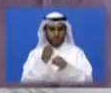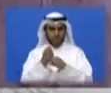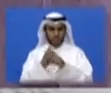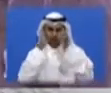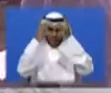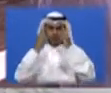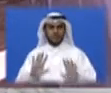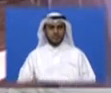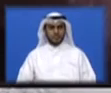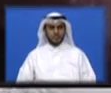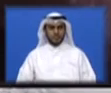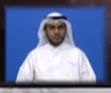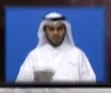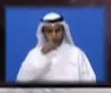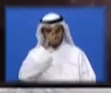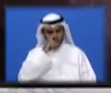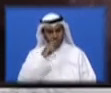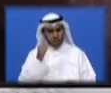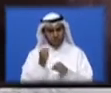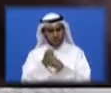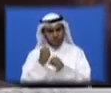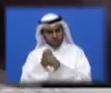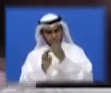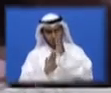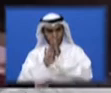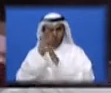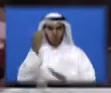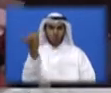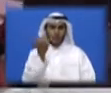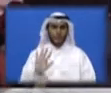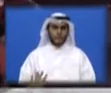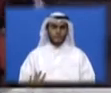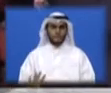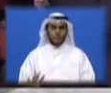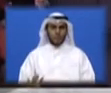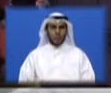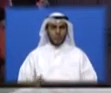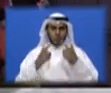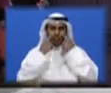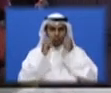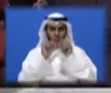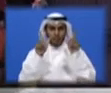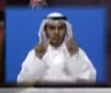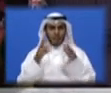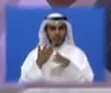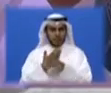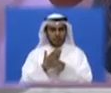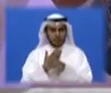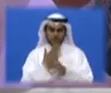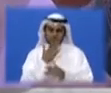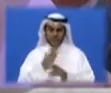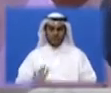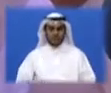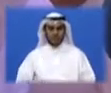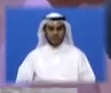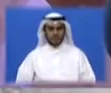جهودا حثيثة من أجل إنجاز وإنهاء هذه المشاريع لتكون في القريب العاجل في إطار الخدمة.